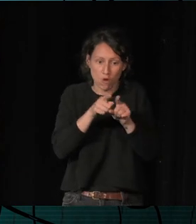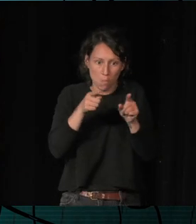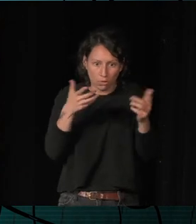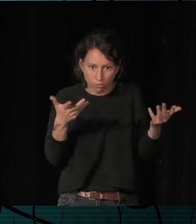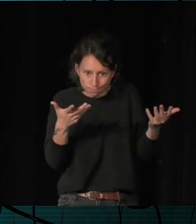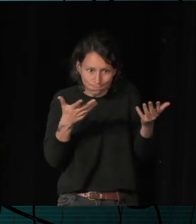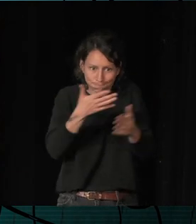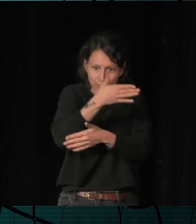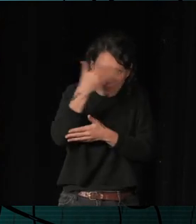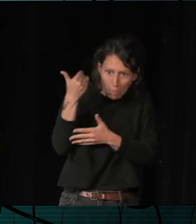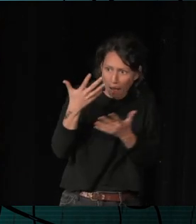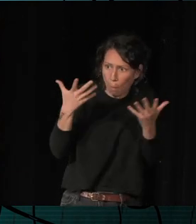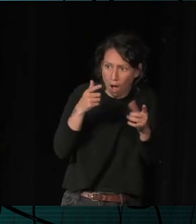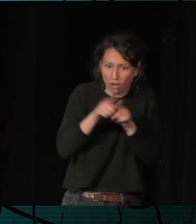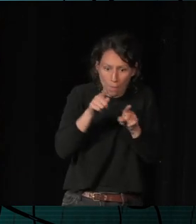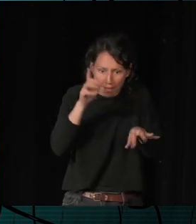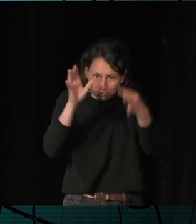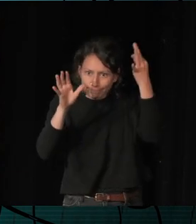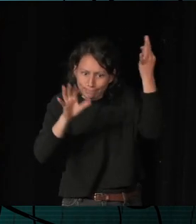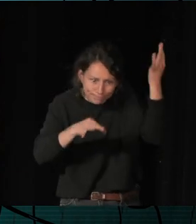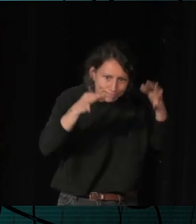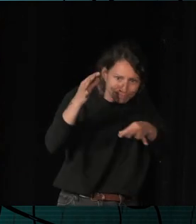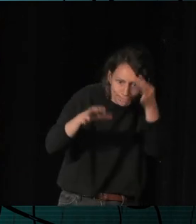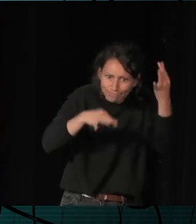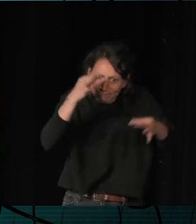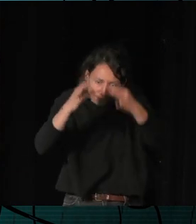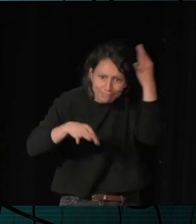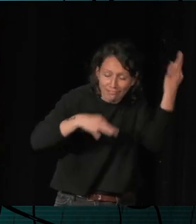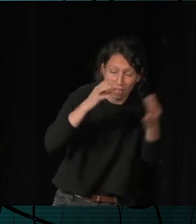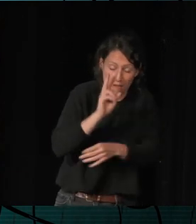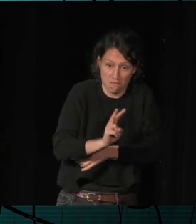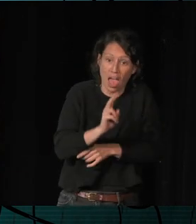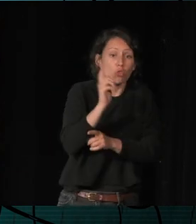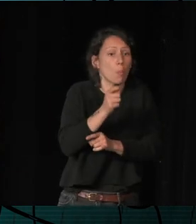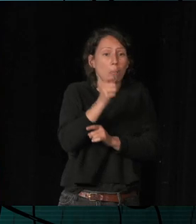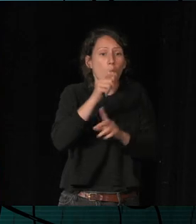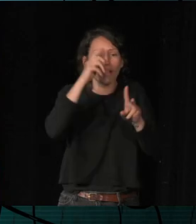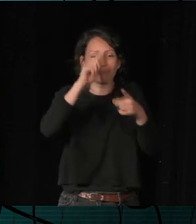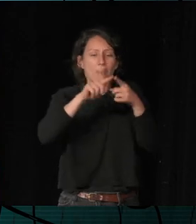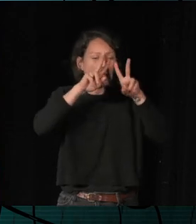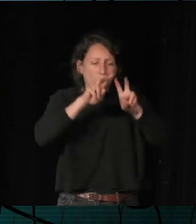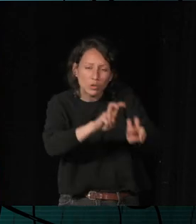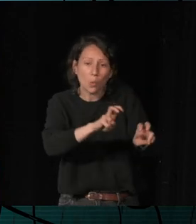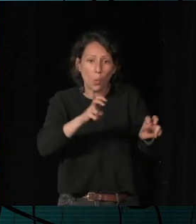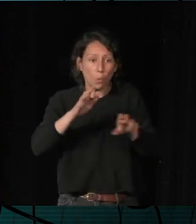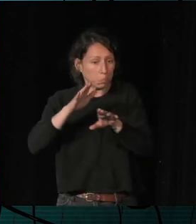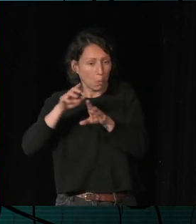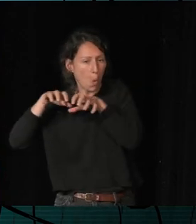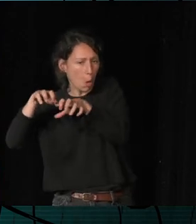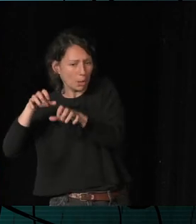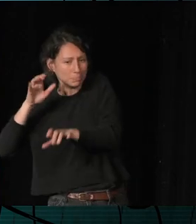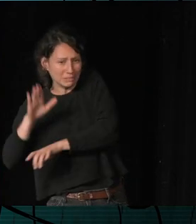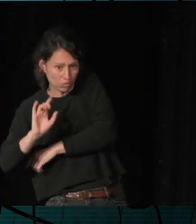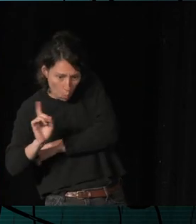de craft. C'est un jeu d'exploration, et qui pourtant m'a donné beaucoup plus de frayeur que n'importe quel jeu d'horreur dans un espace restreint,